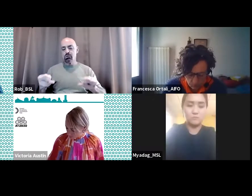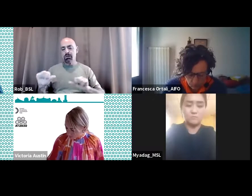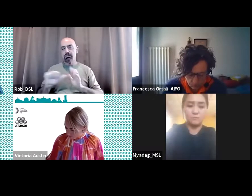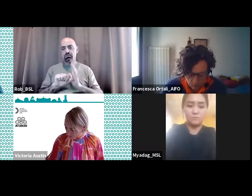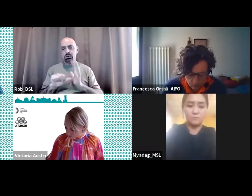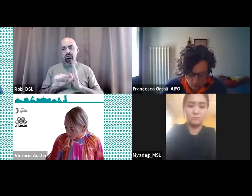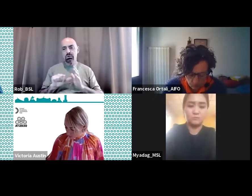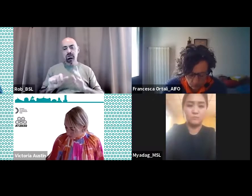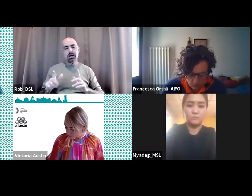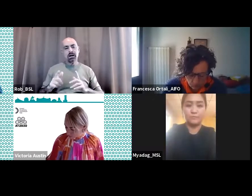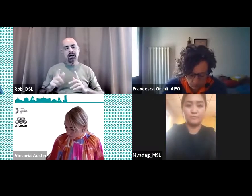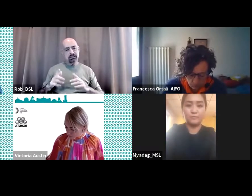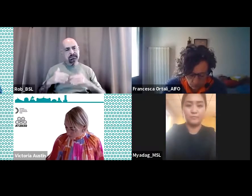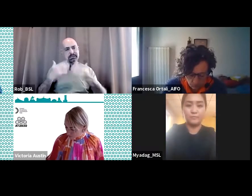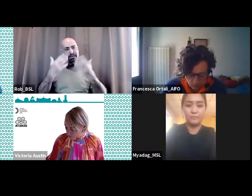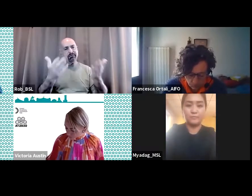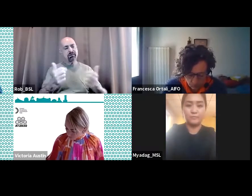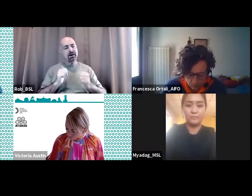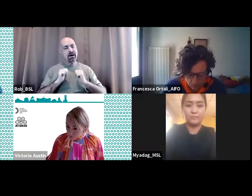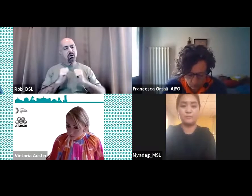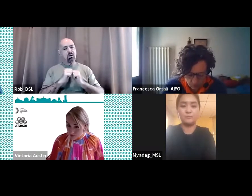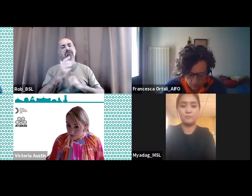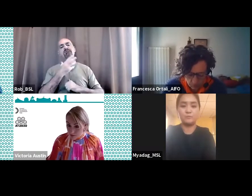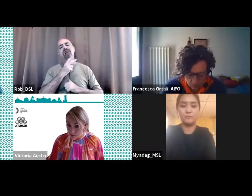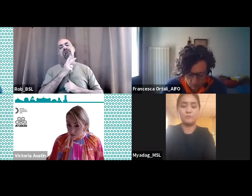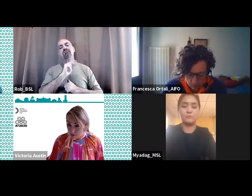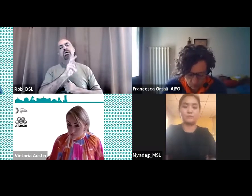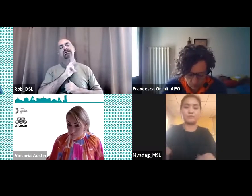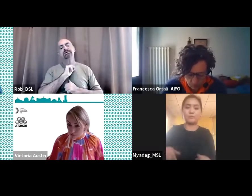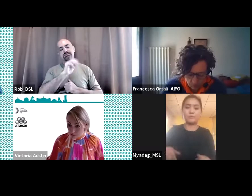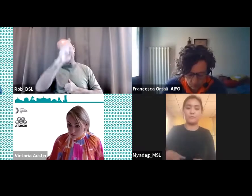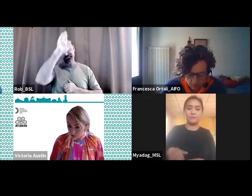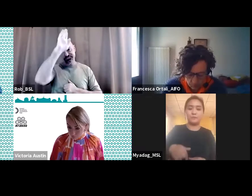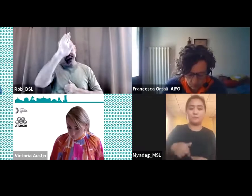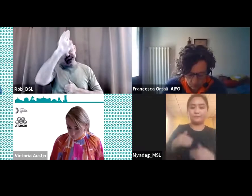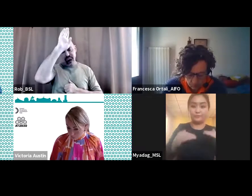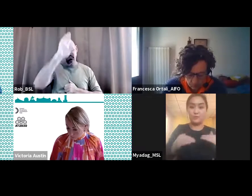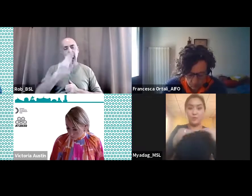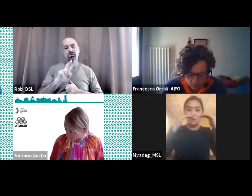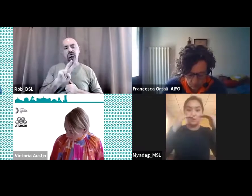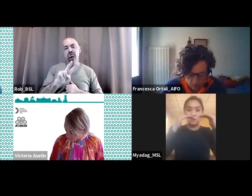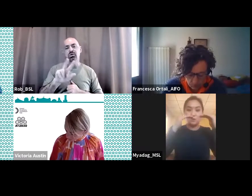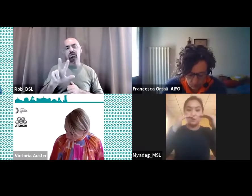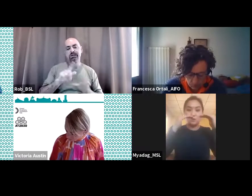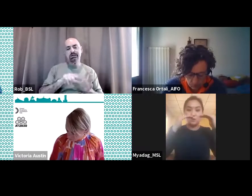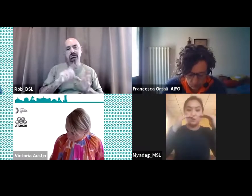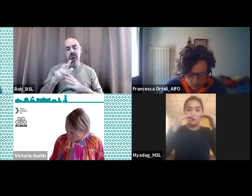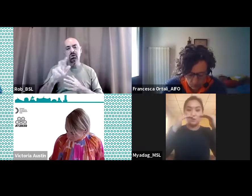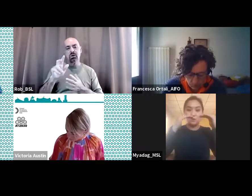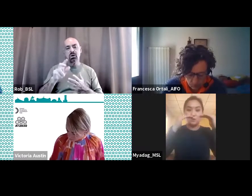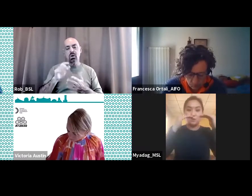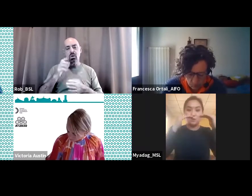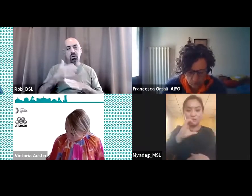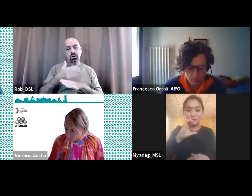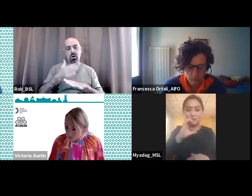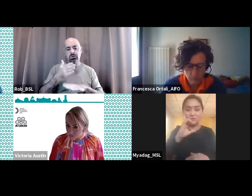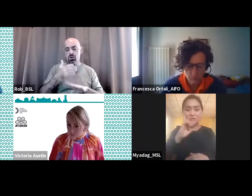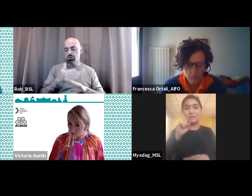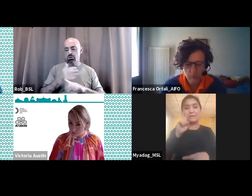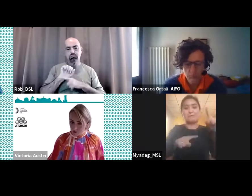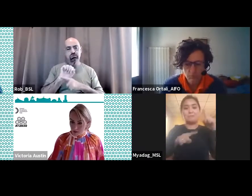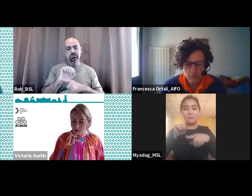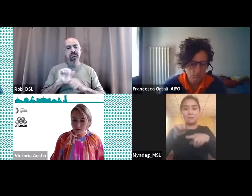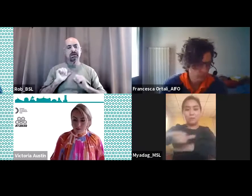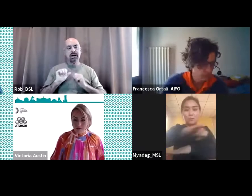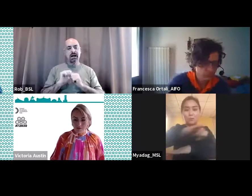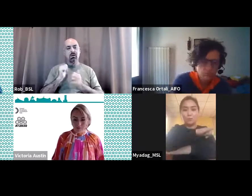байна. Гэвч хөгжлийн явцдаа бид бусад улс орны бишгийн айдлаар аливаа асуудал фашн хэлбэртэй хүн амьдралд хэрэгцүүлж хүний